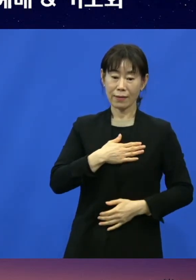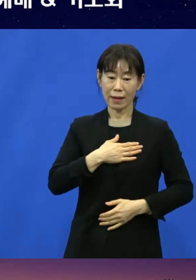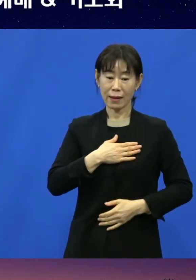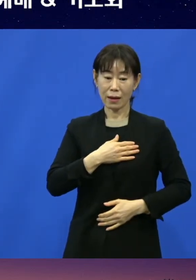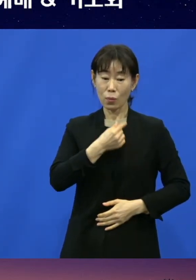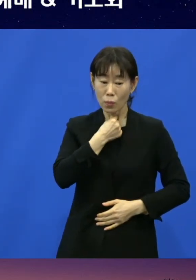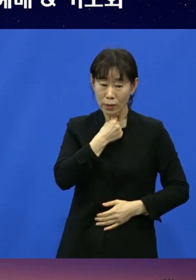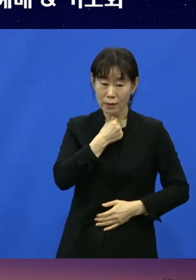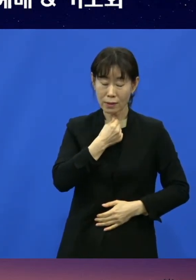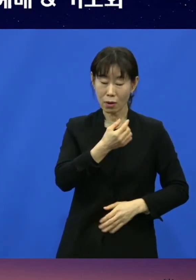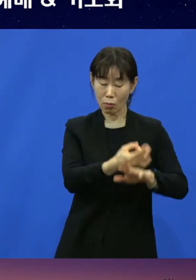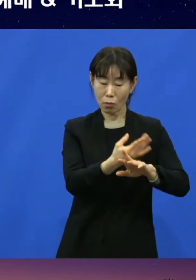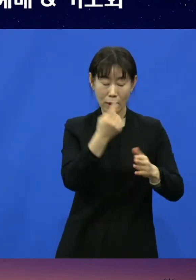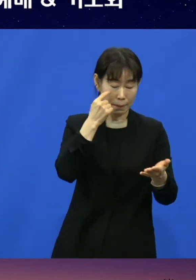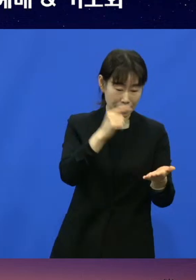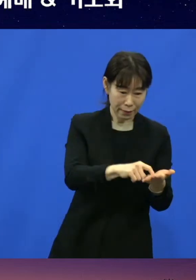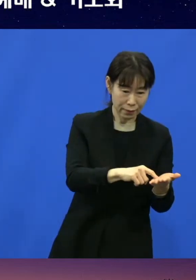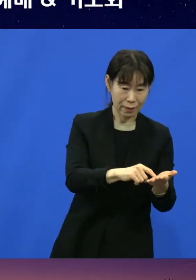주는 엄청난